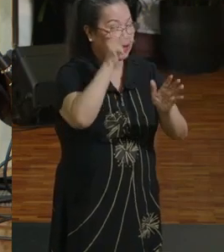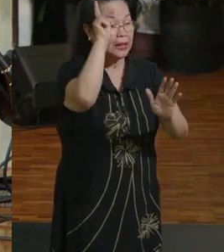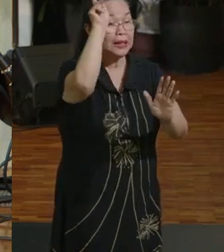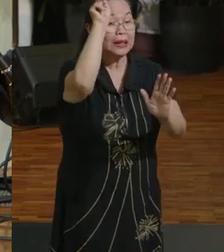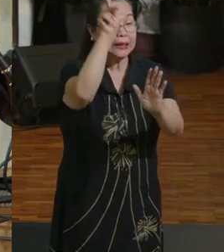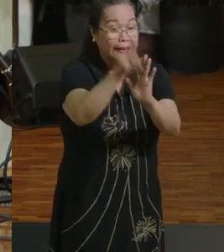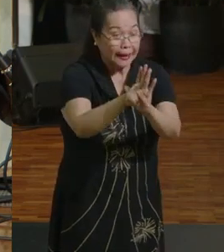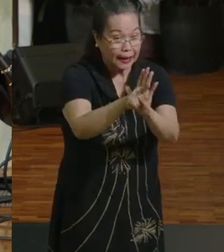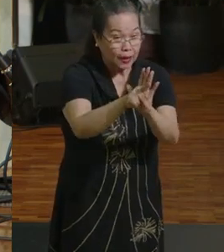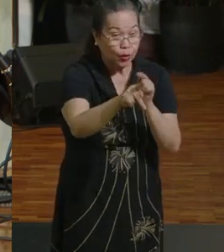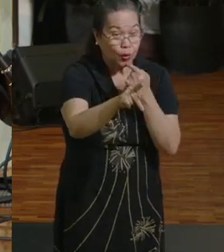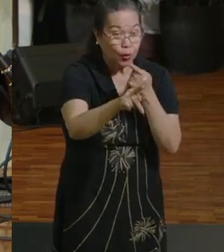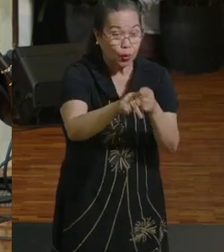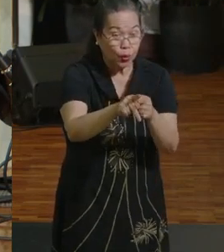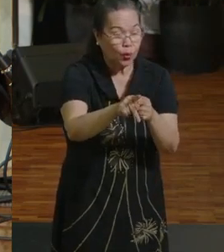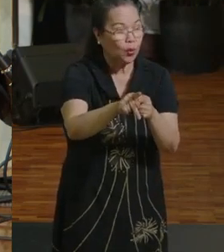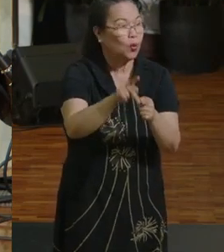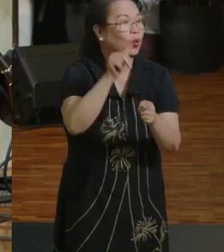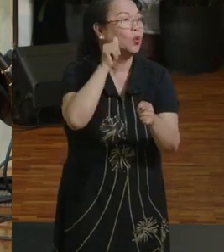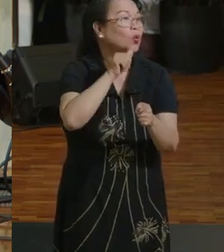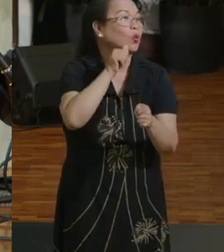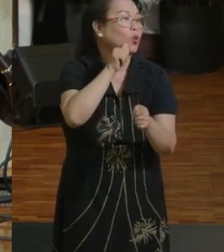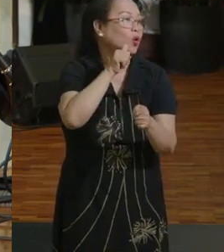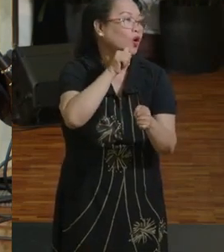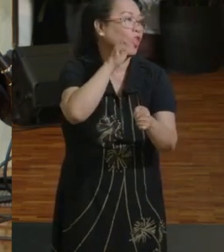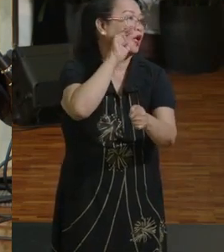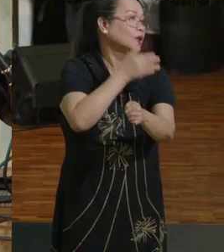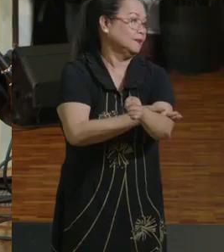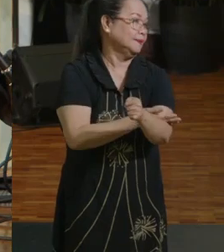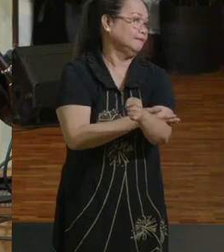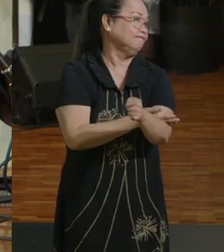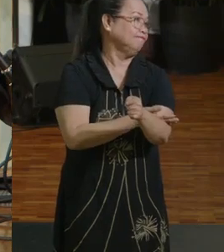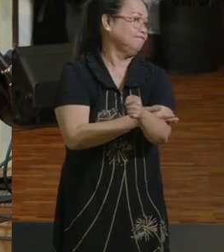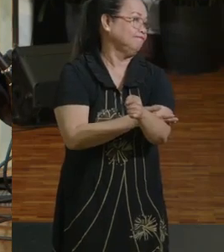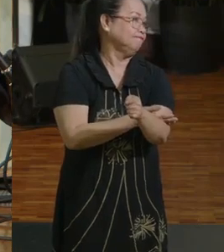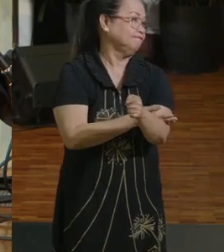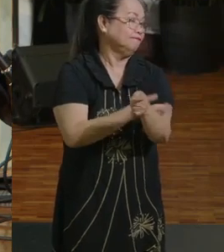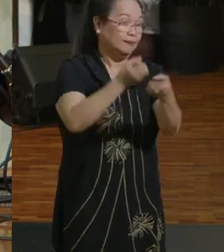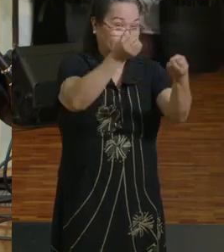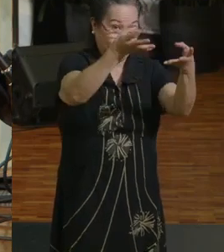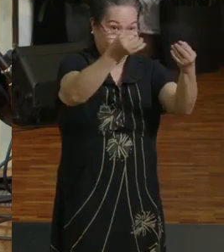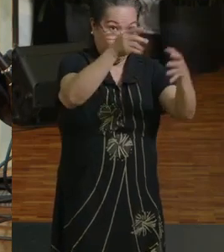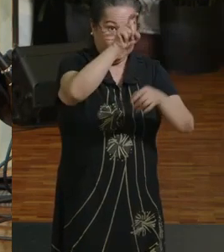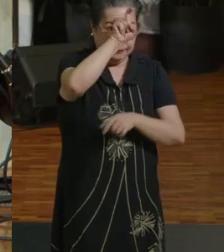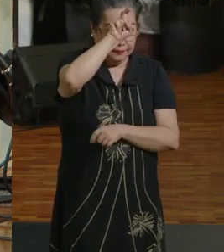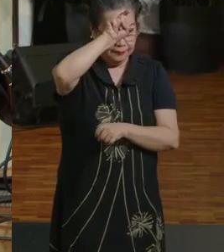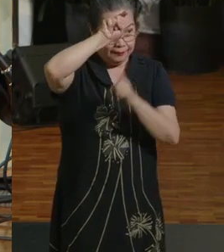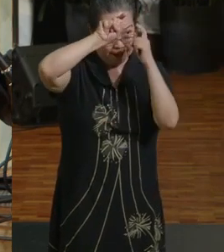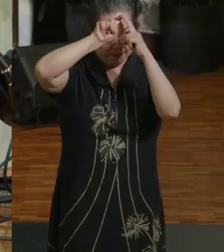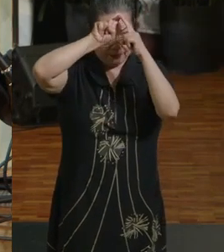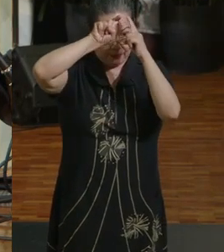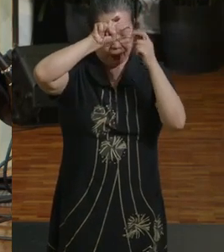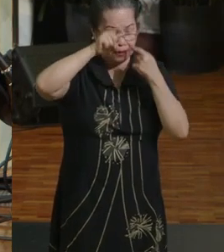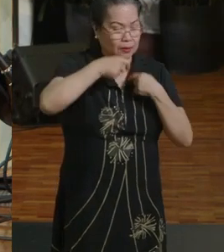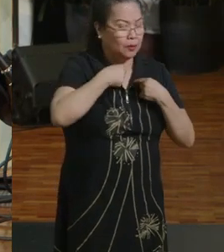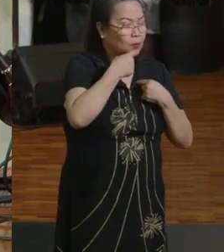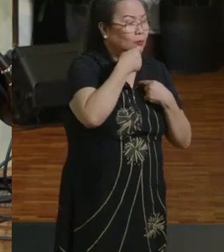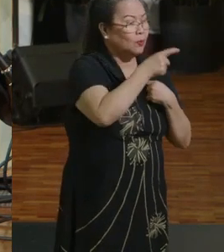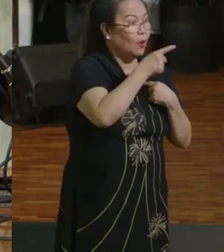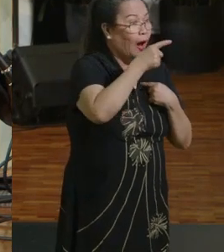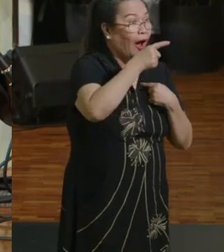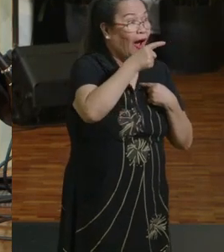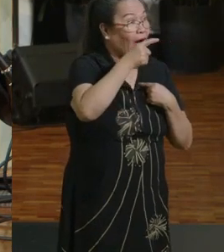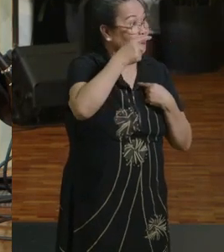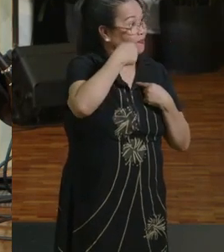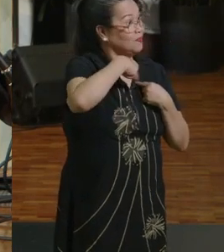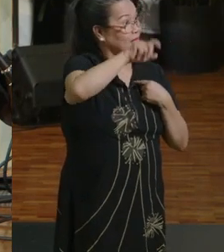lang ay mga batang, nung dumadami na yung mga Egyptians, no? Ang pinapapatay lang ni